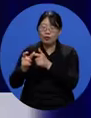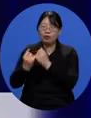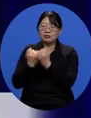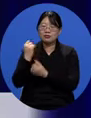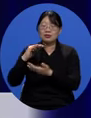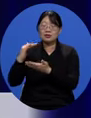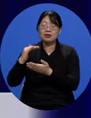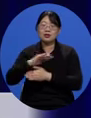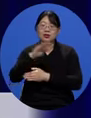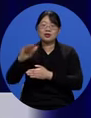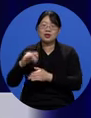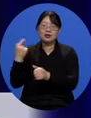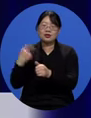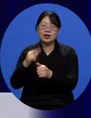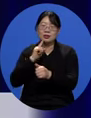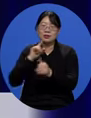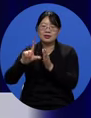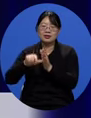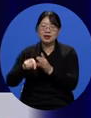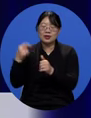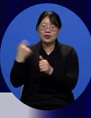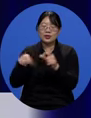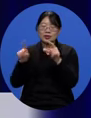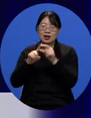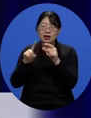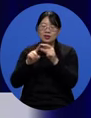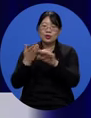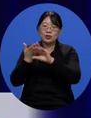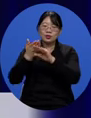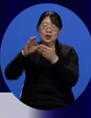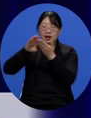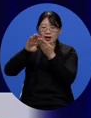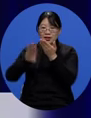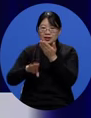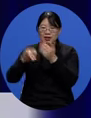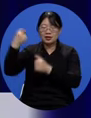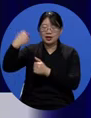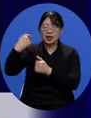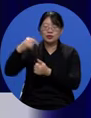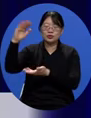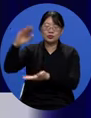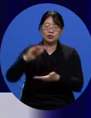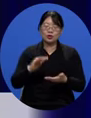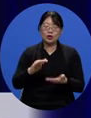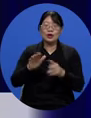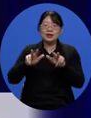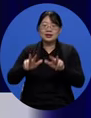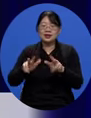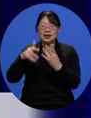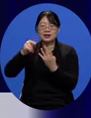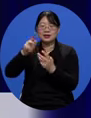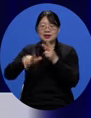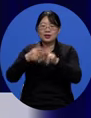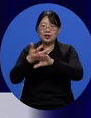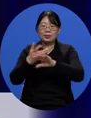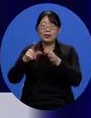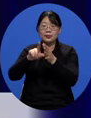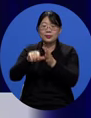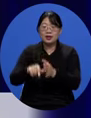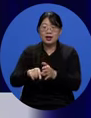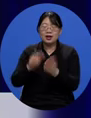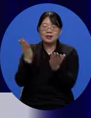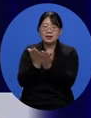사실 우리가 교육을 이야기할 때는 교육 이란 단어 자체가 위에서 아래로 가르쳐 주는 거잖아요 그런데 이 제 4 차 산업혁명 시대에